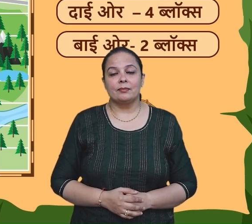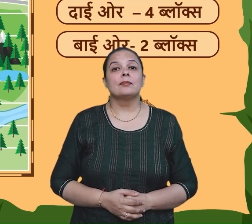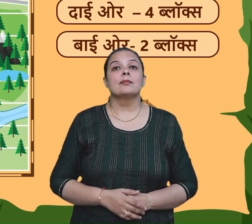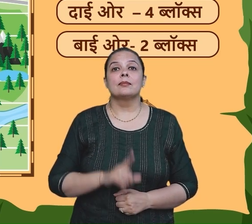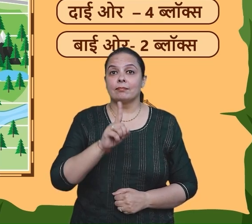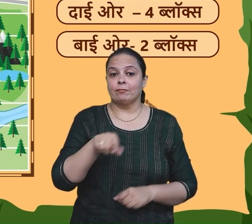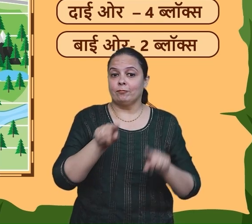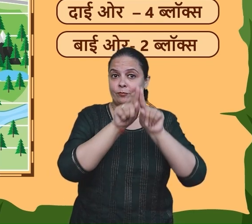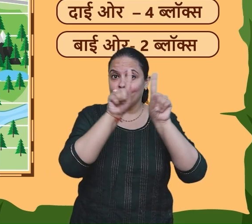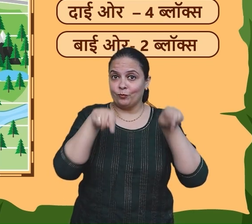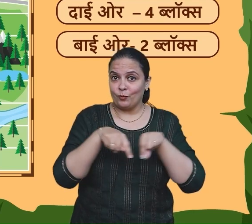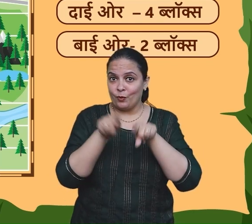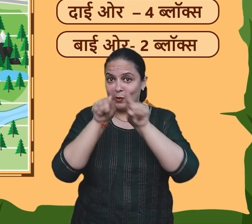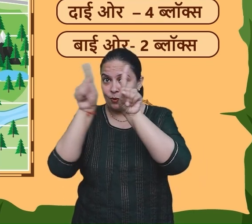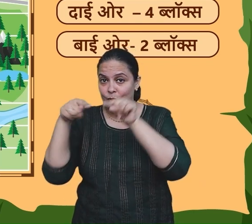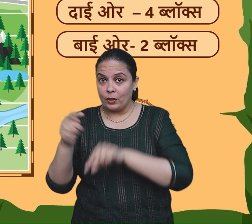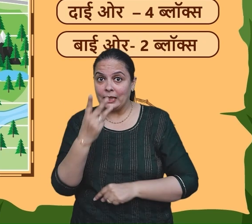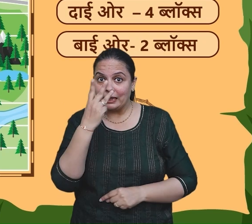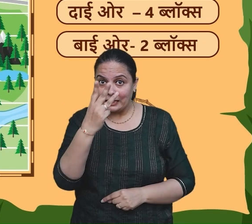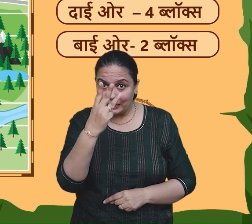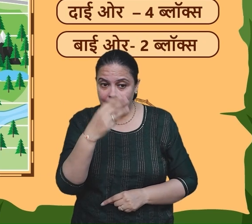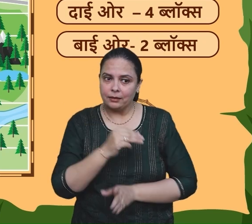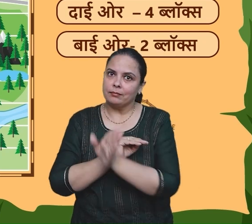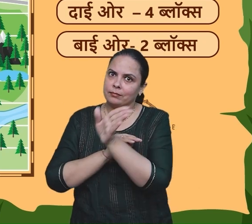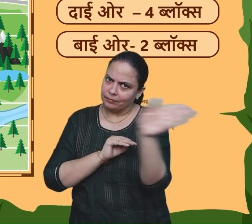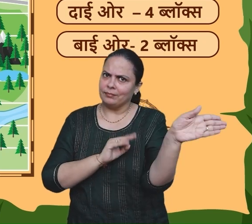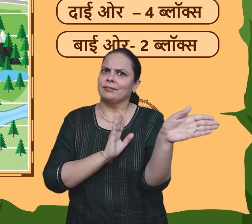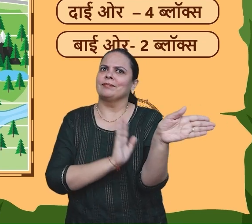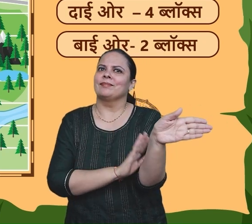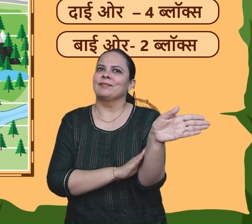तीन ब्लॉक्स बाईं ओर।